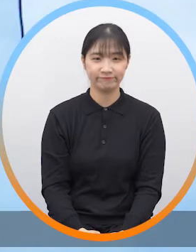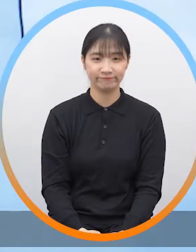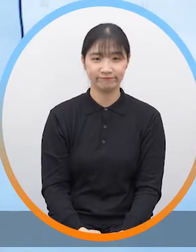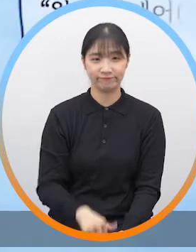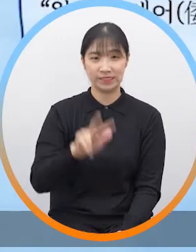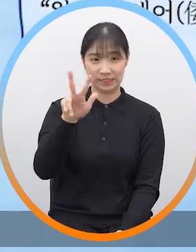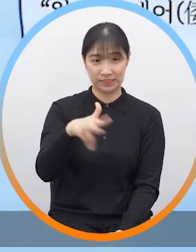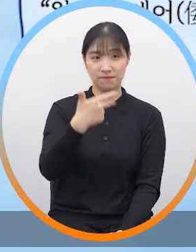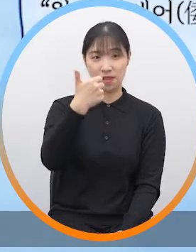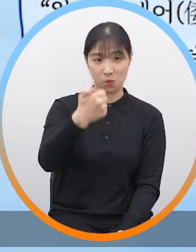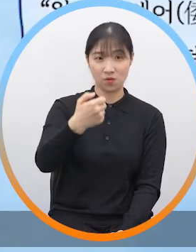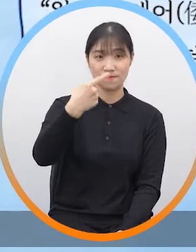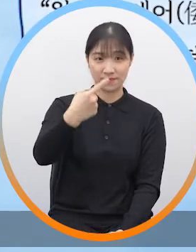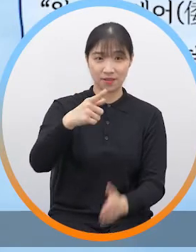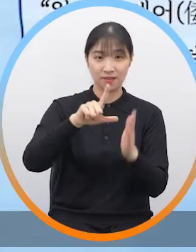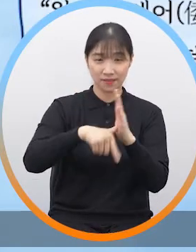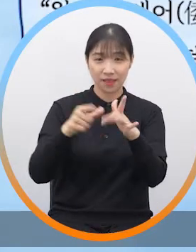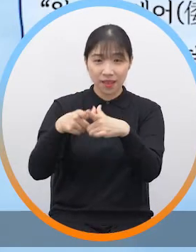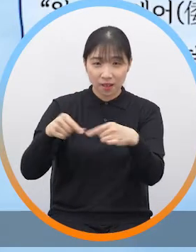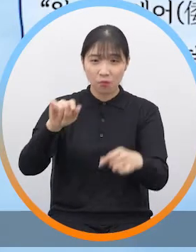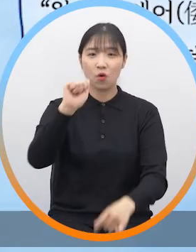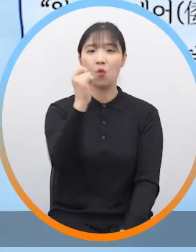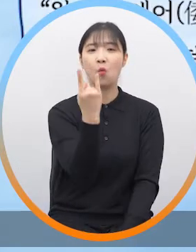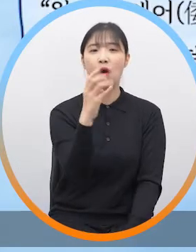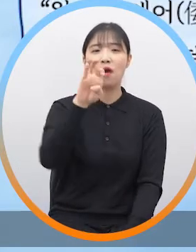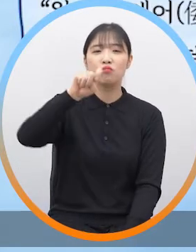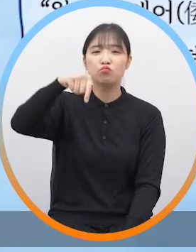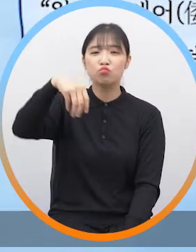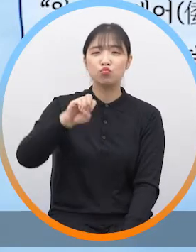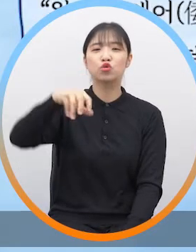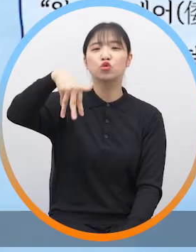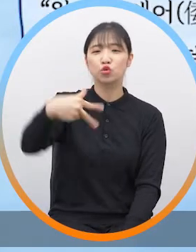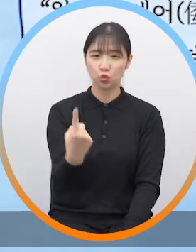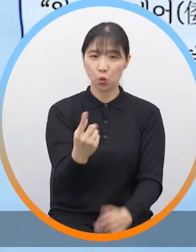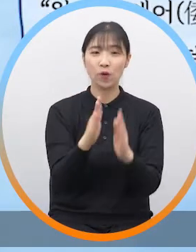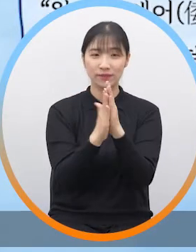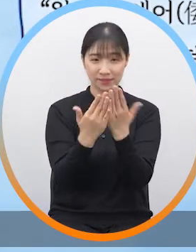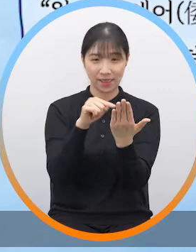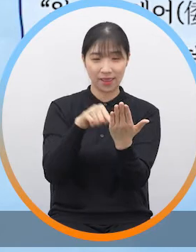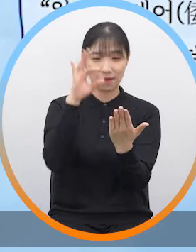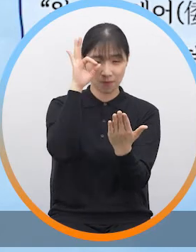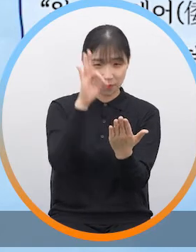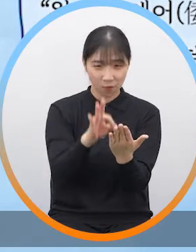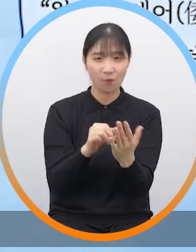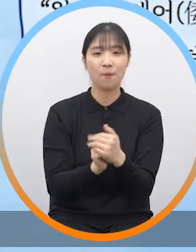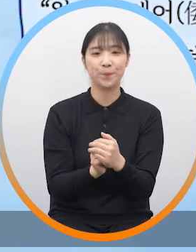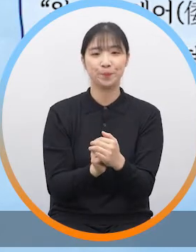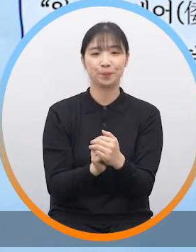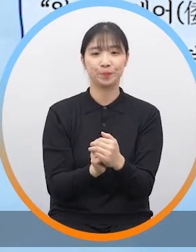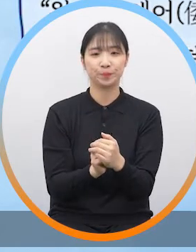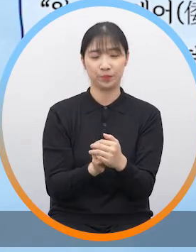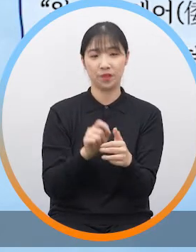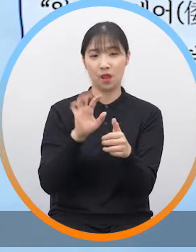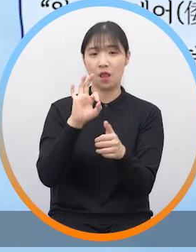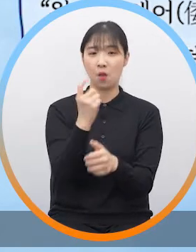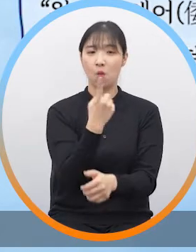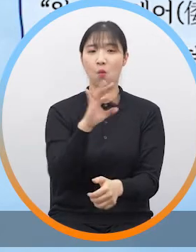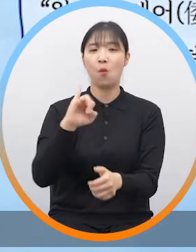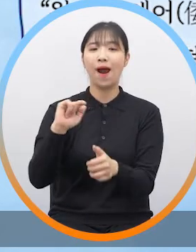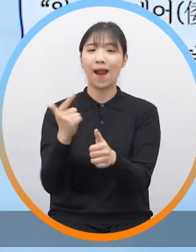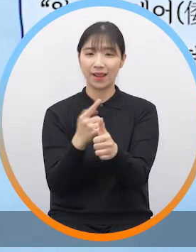자, 751년에 일본에서 회풍조라고 하는 책이 만들어졌습니다. 그 안에 보면은 왕인은